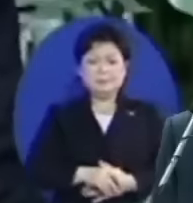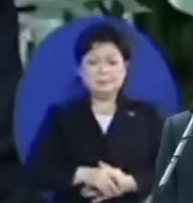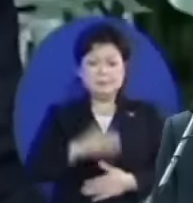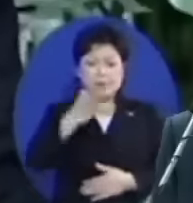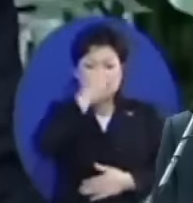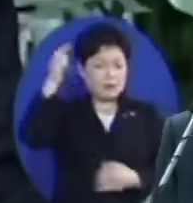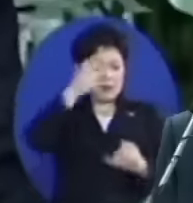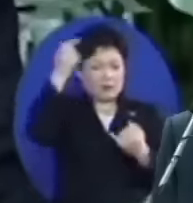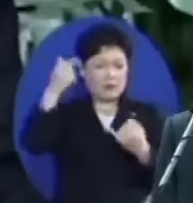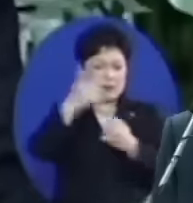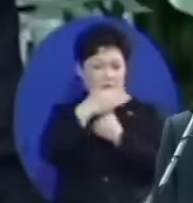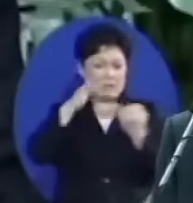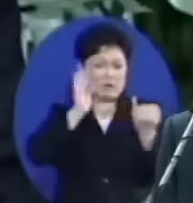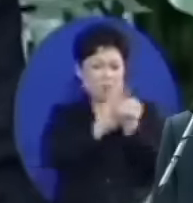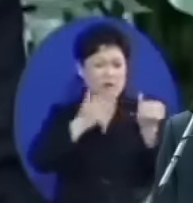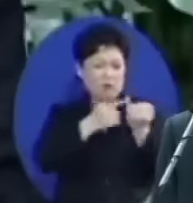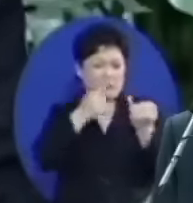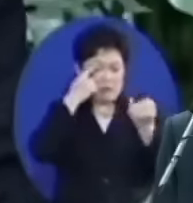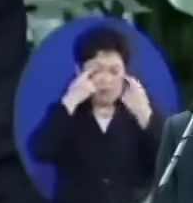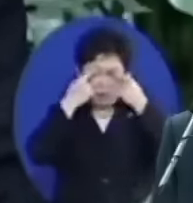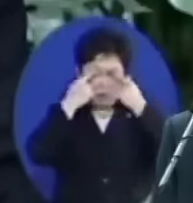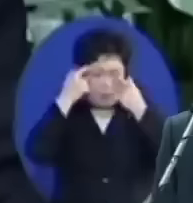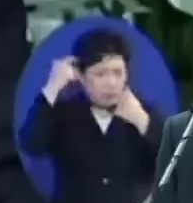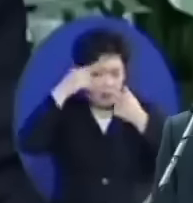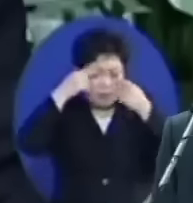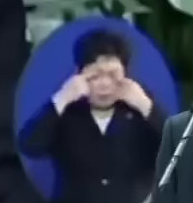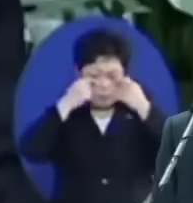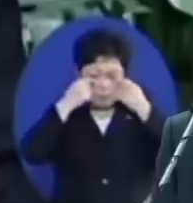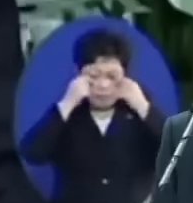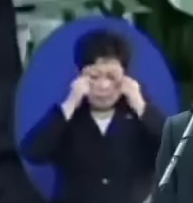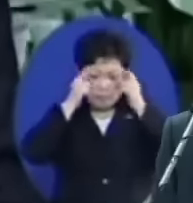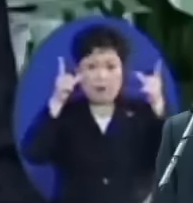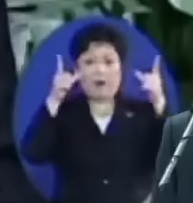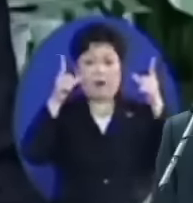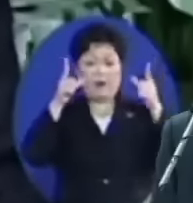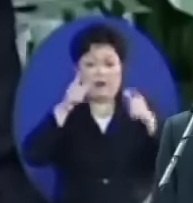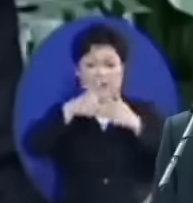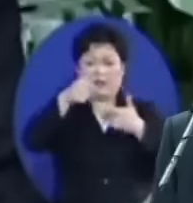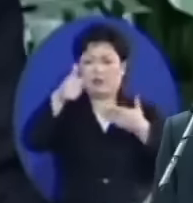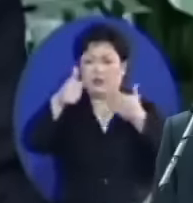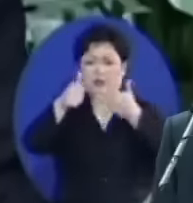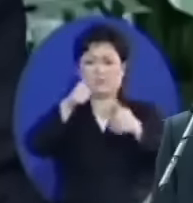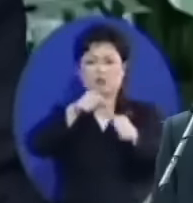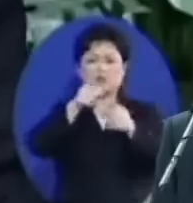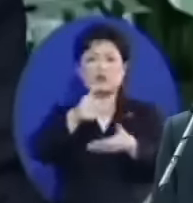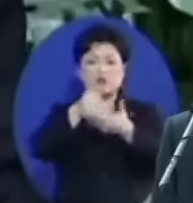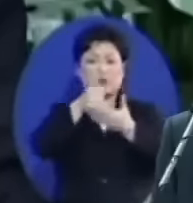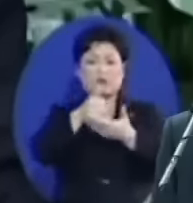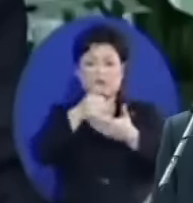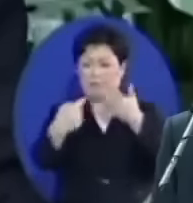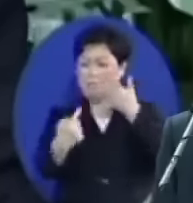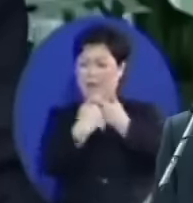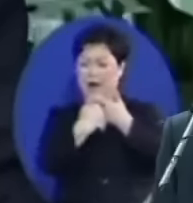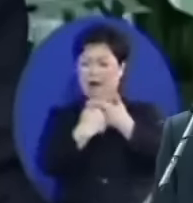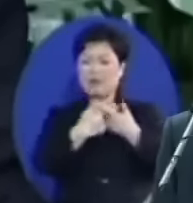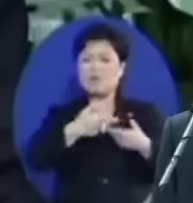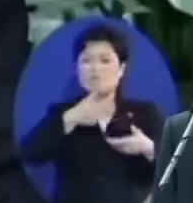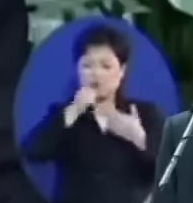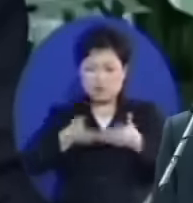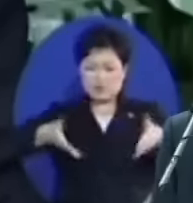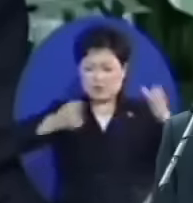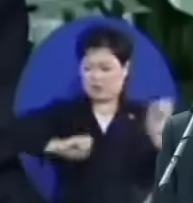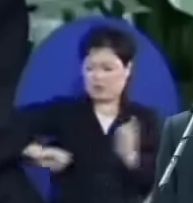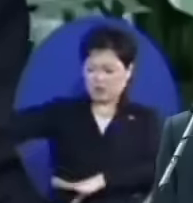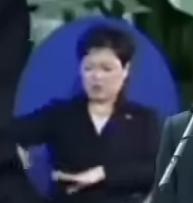성령의 역사에서 이 여자의 눈이 확 열렸습니다. 예수님이 메시아여 그리스도인 것을 알게 되었습니다. 물동이를